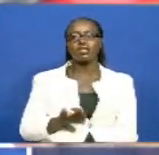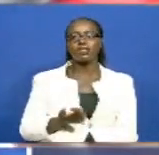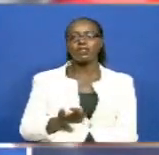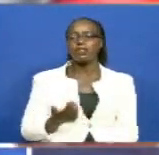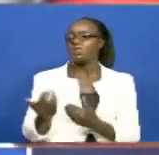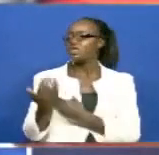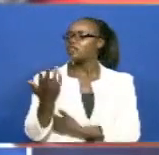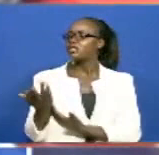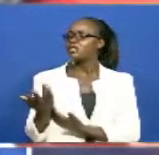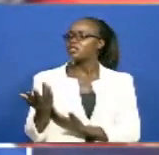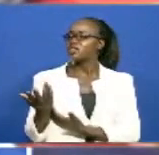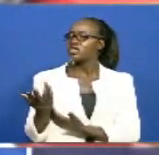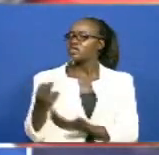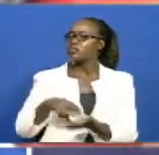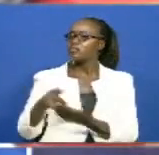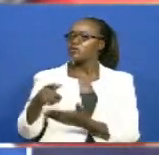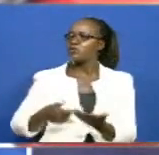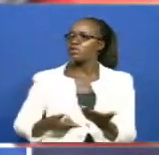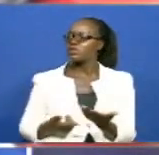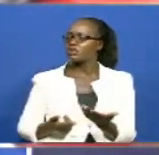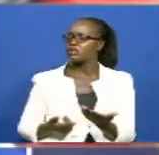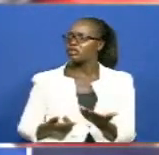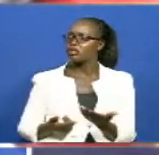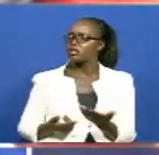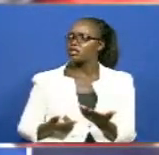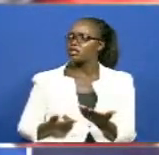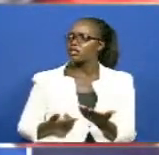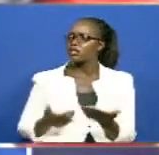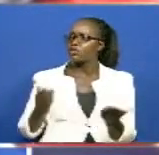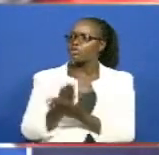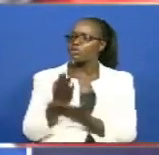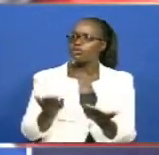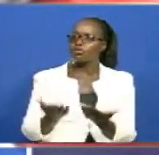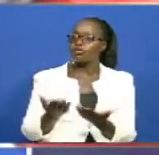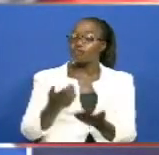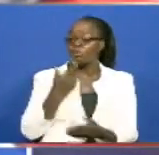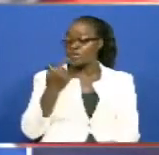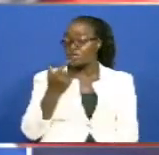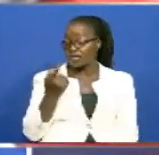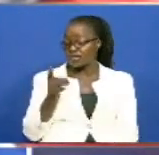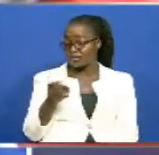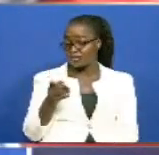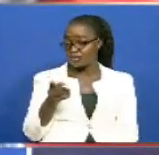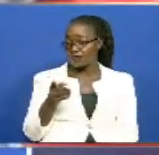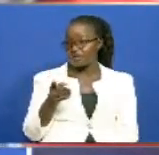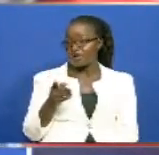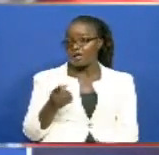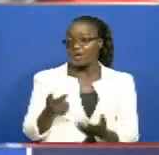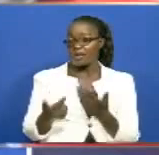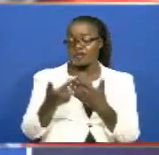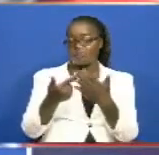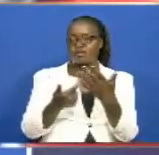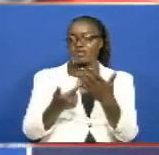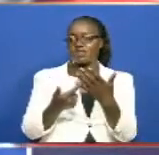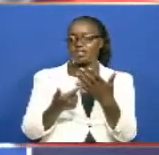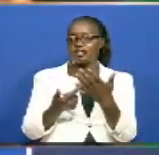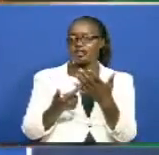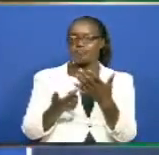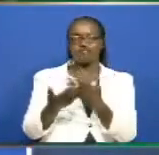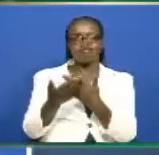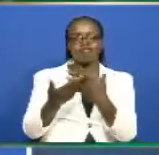nini namaanisha, huu ni kijana wako? Nikamwambia kwa hivi dole walikuwa wamemchapa